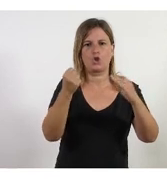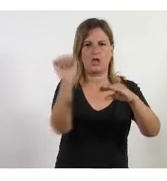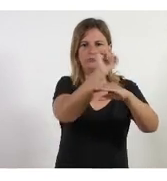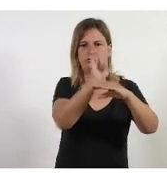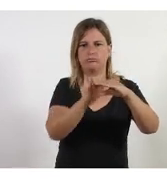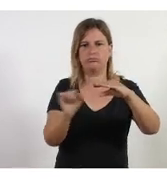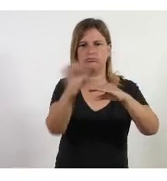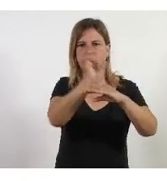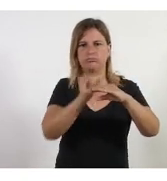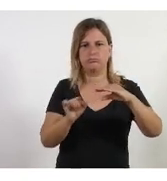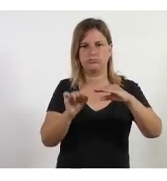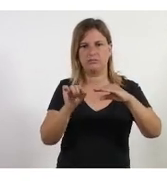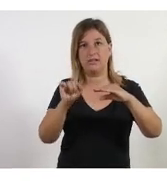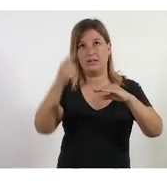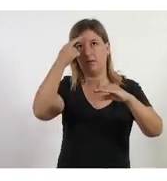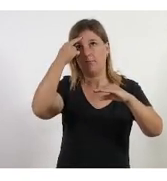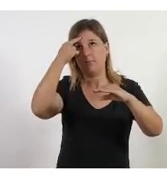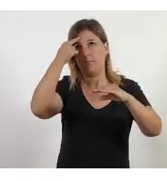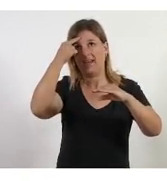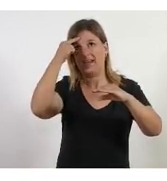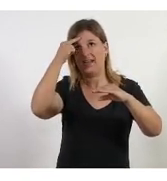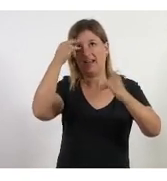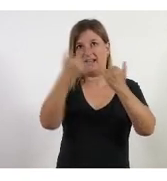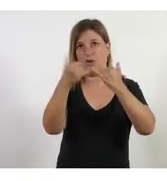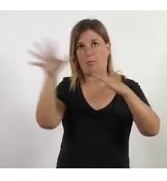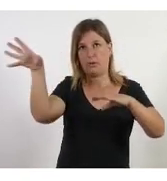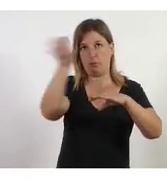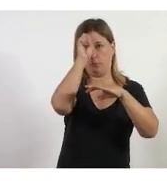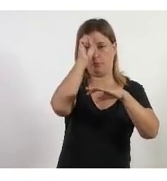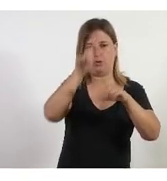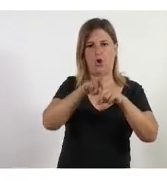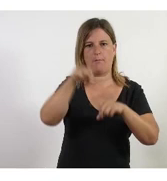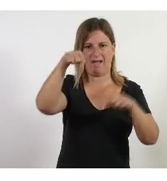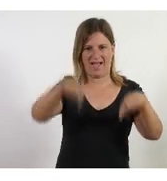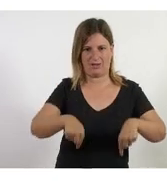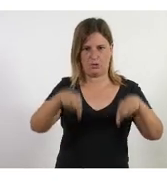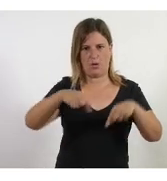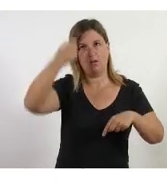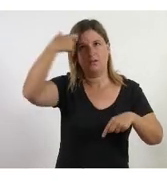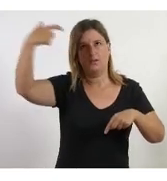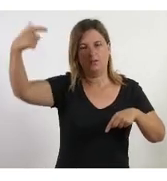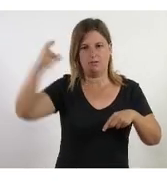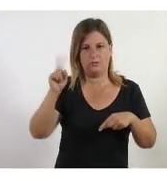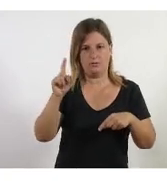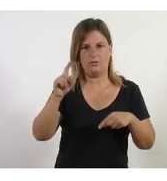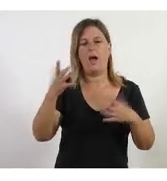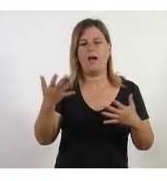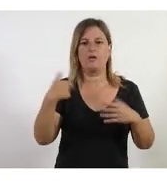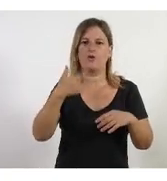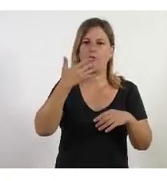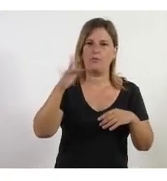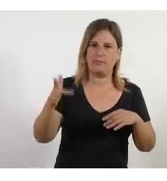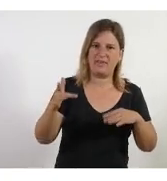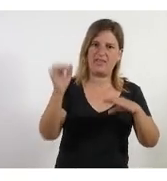llavors, torno la meva ment aquí. I com ho estic fent? Ah, ho estic fent perquè estic netejant el vidre amb